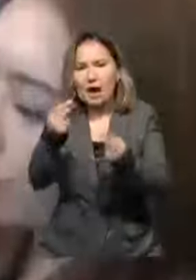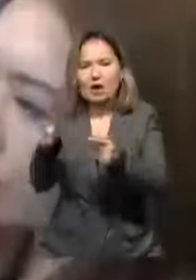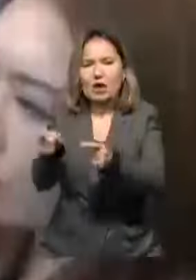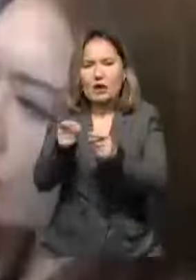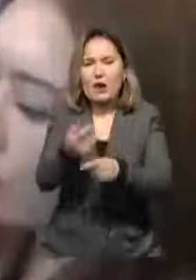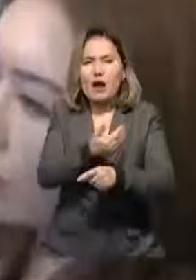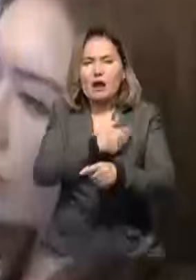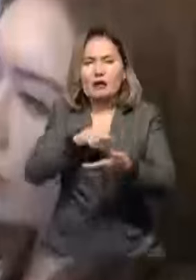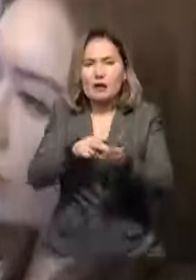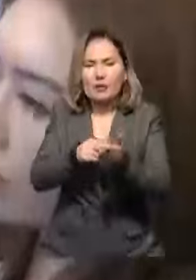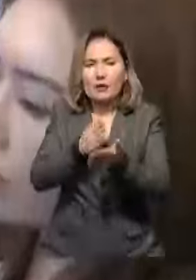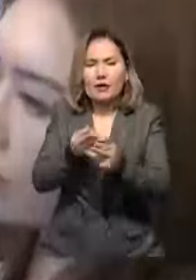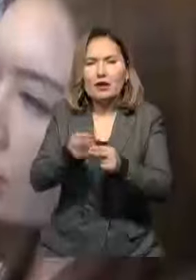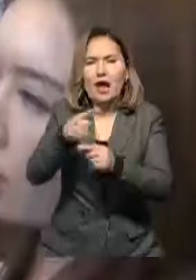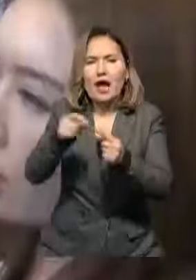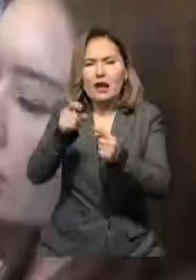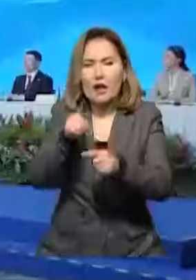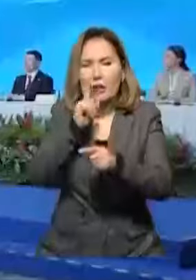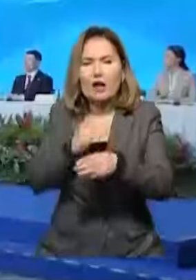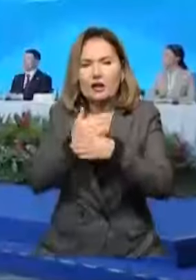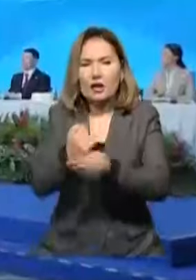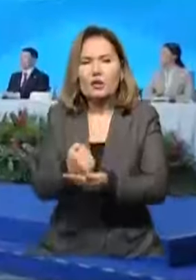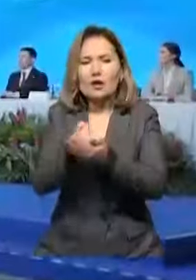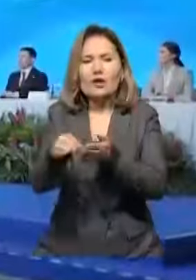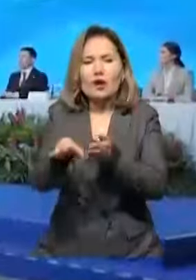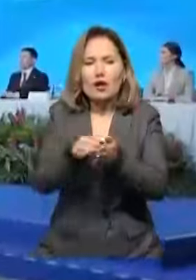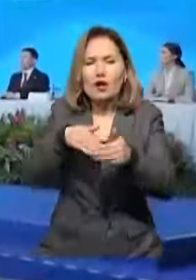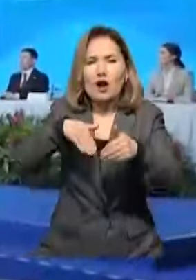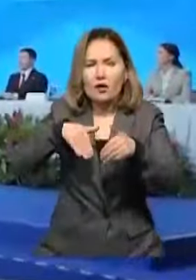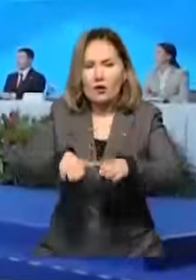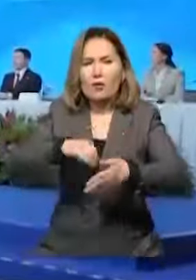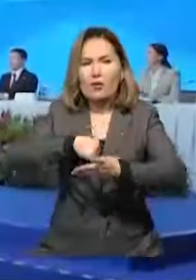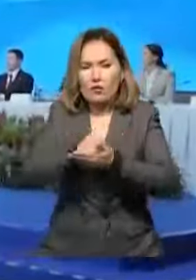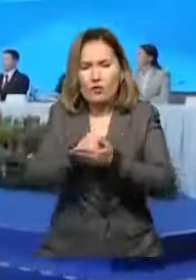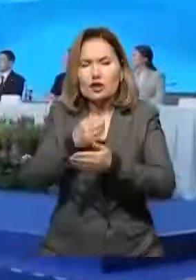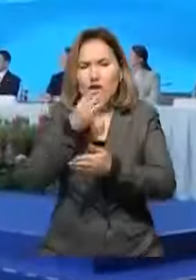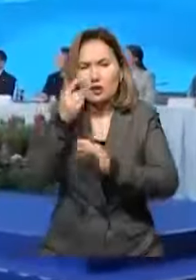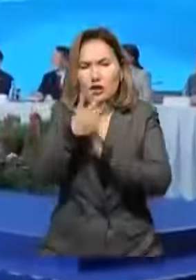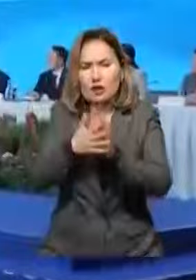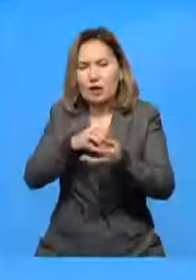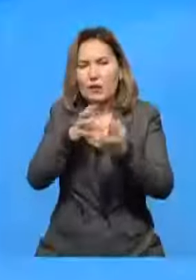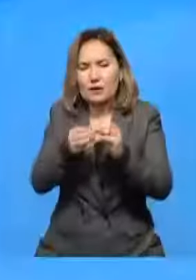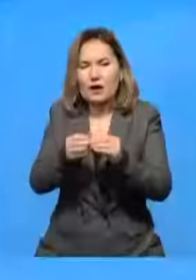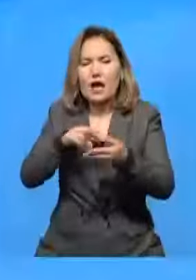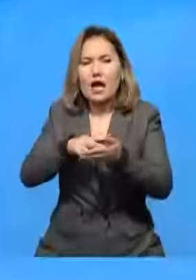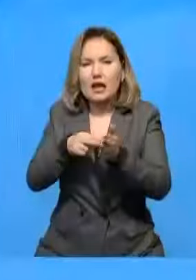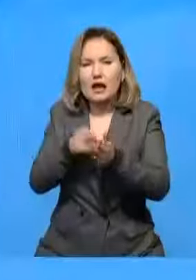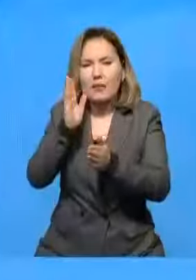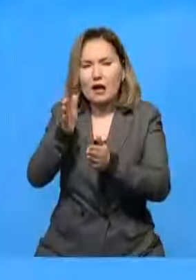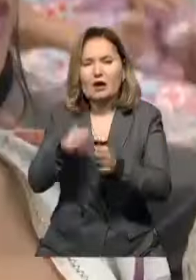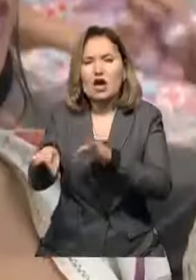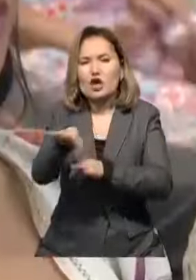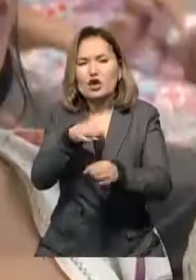тарту. Біз инвесторларға қолдау көрсету және шұғыл шешім қабылдау маңызды екенін жақсы түсінеміз. Осы мақсатта стратегиялық